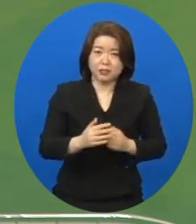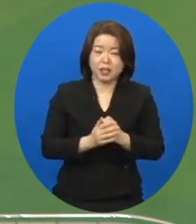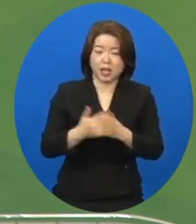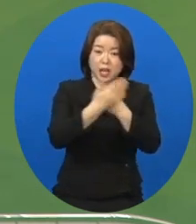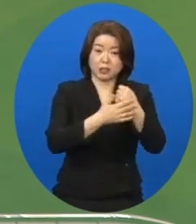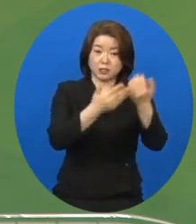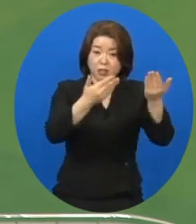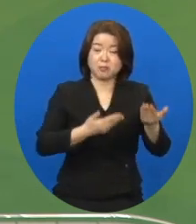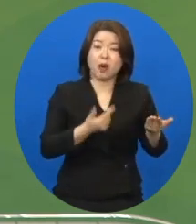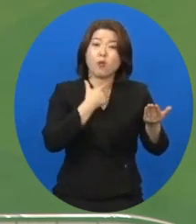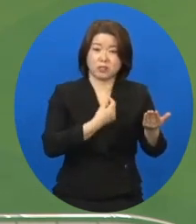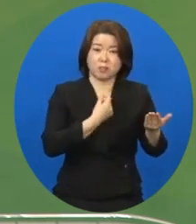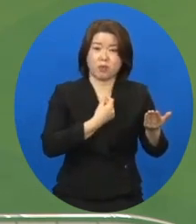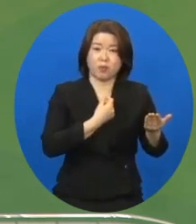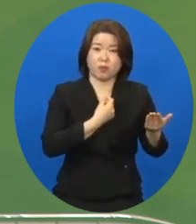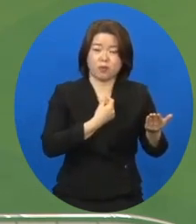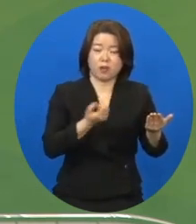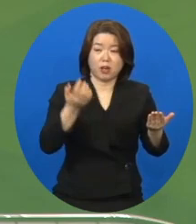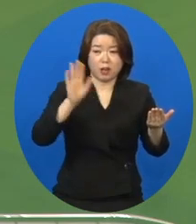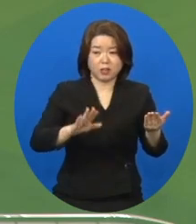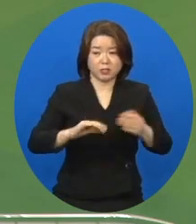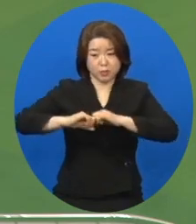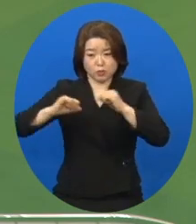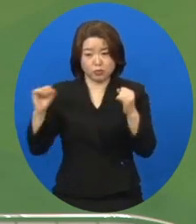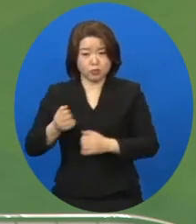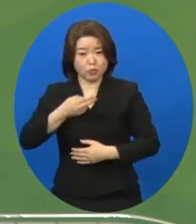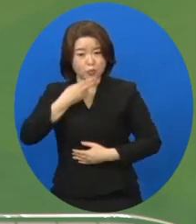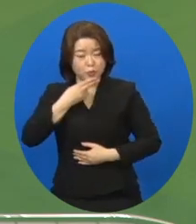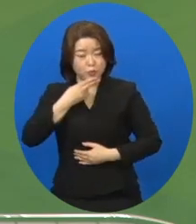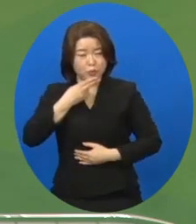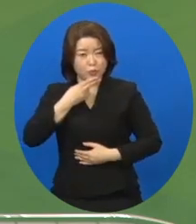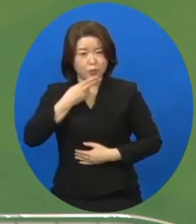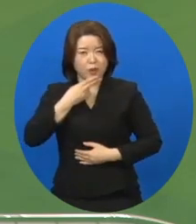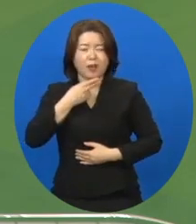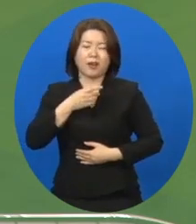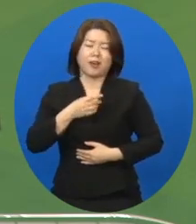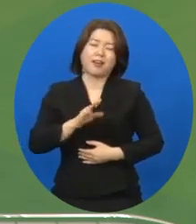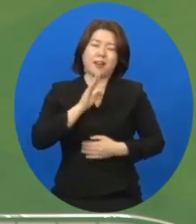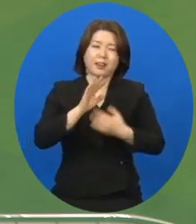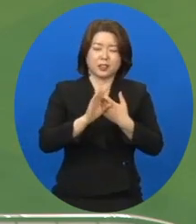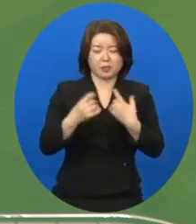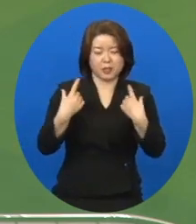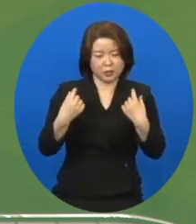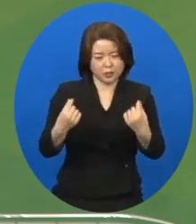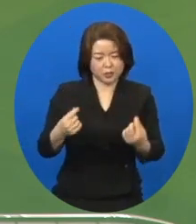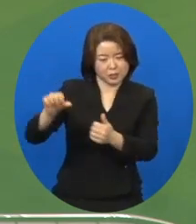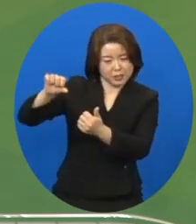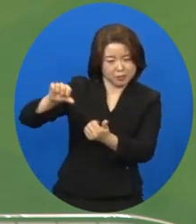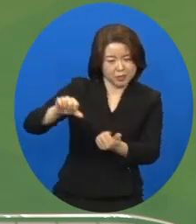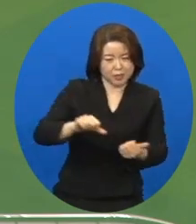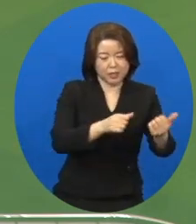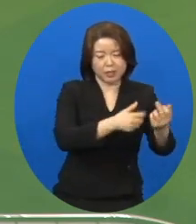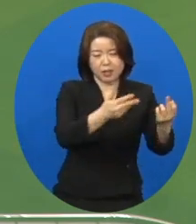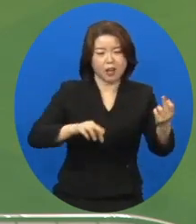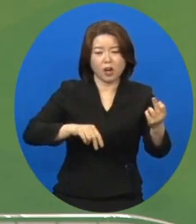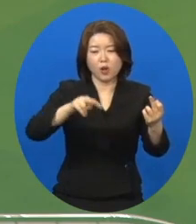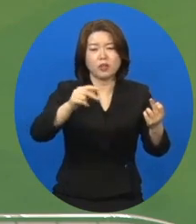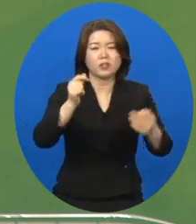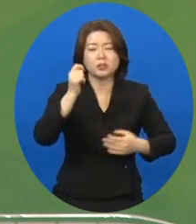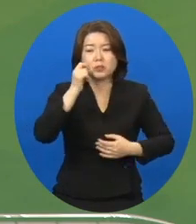은혜는 받고 싶은데 순종은 없다면 여전히 가나안 건너지도 못하고 있는 겁니다.